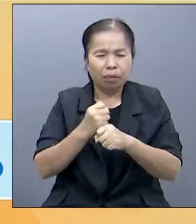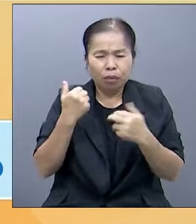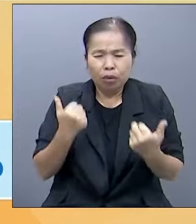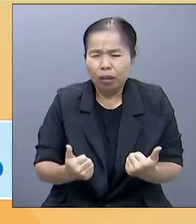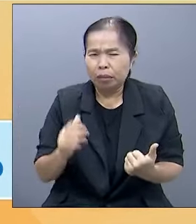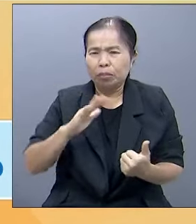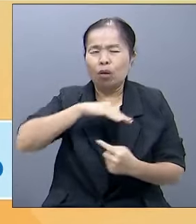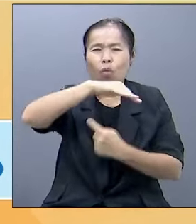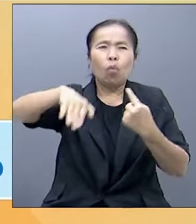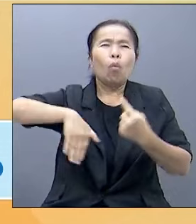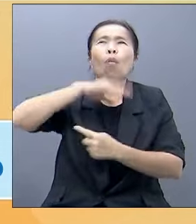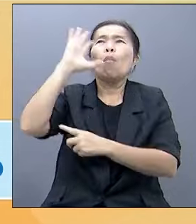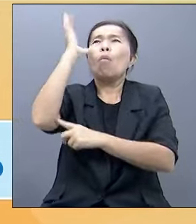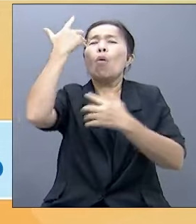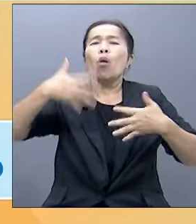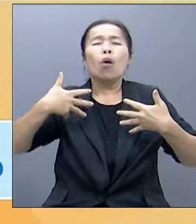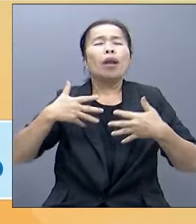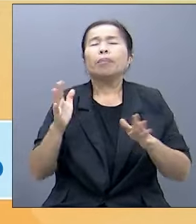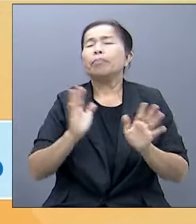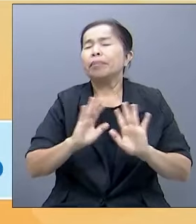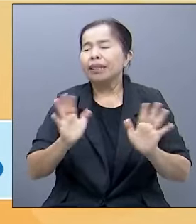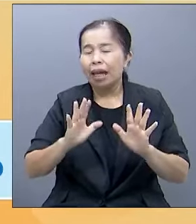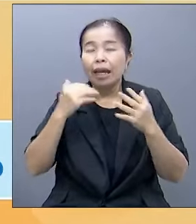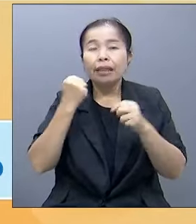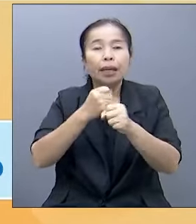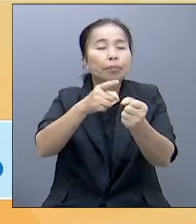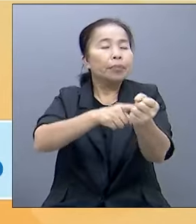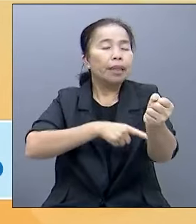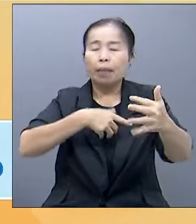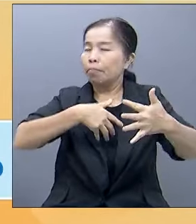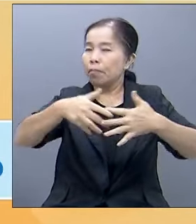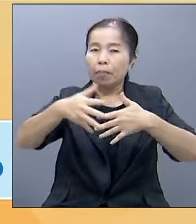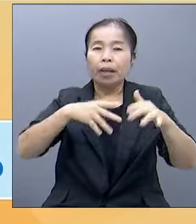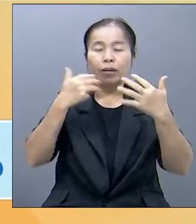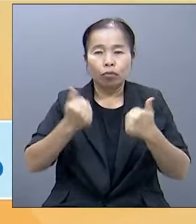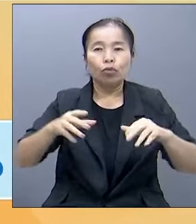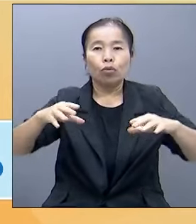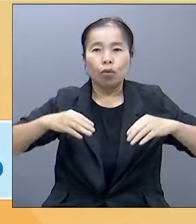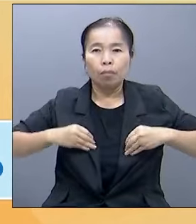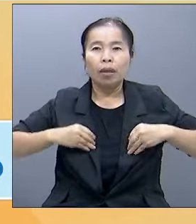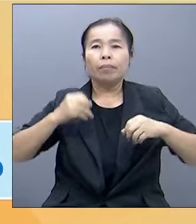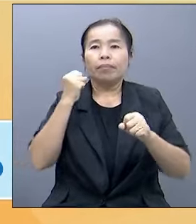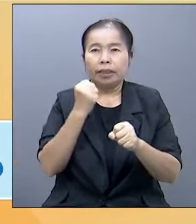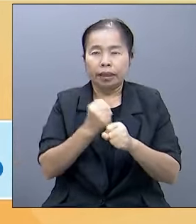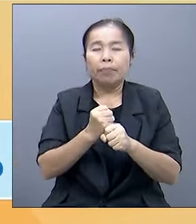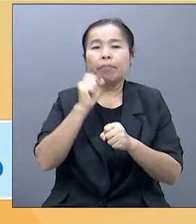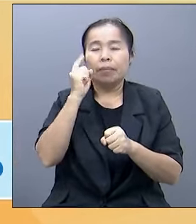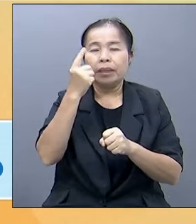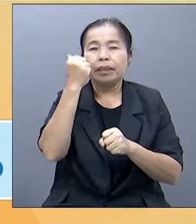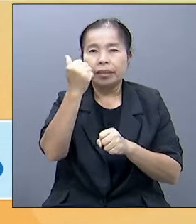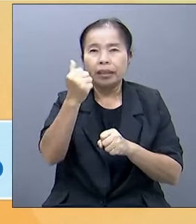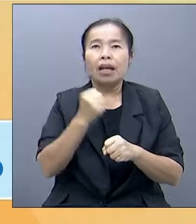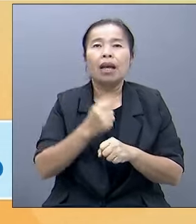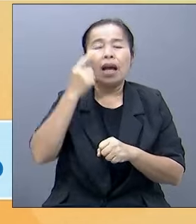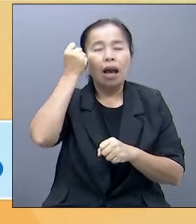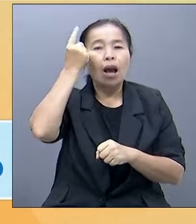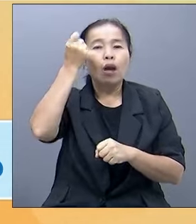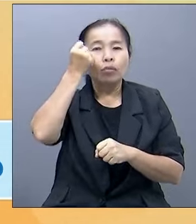ราเปลี่ยนไปแล้วก็ยังดีกว่าไม่ทำอะไรเลยคือตอนเนี้ยเราก็ต้องยอมรับว่าทุกอย่างมันช้าเกินไปจริงๆกับสิ่งที่โลกสะท้อนมาทุกอย่